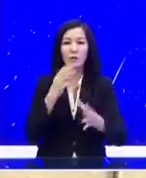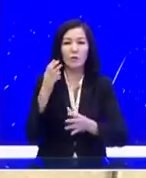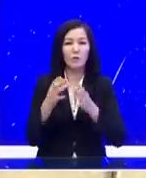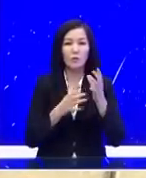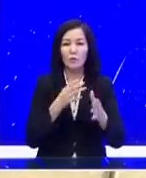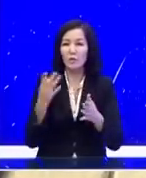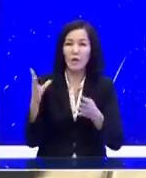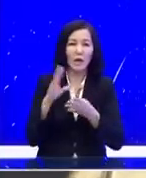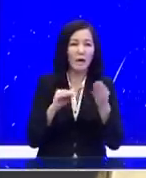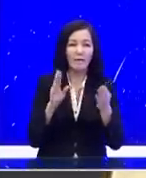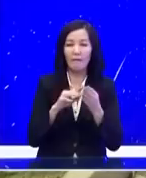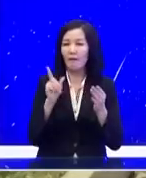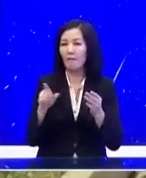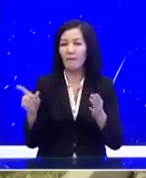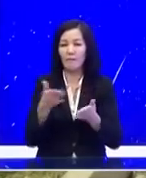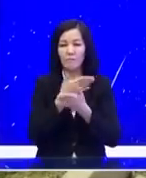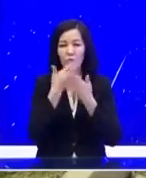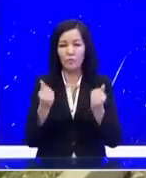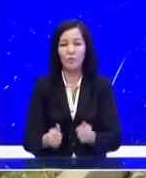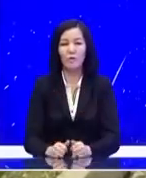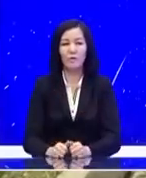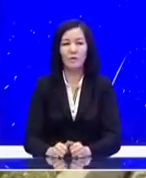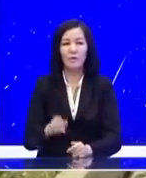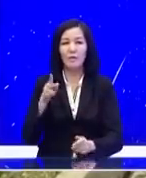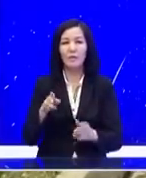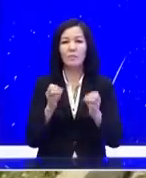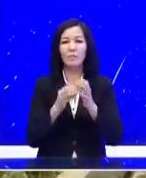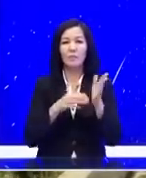дүниежүзінде қайталаған жан жоқ. Осы 2018 жылы